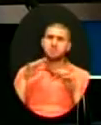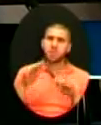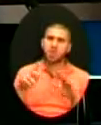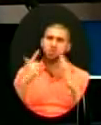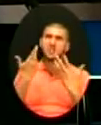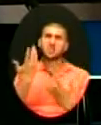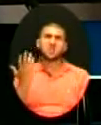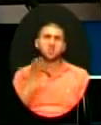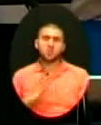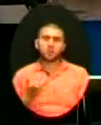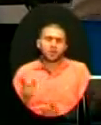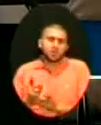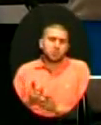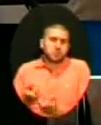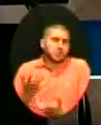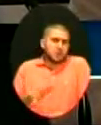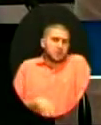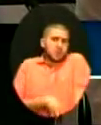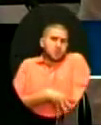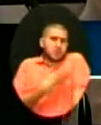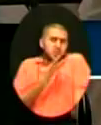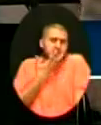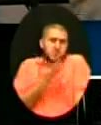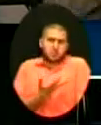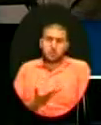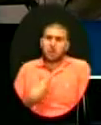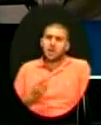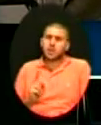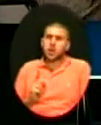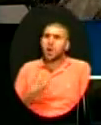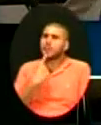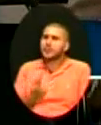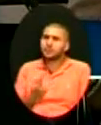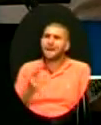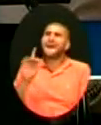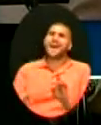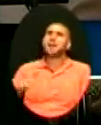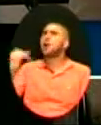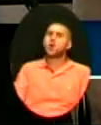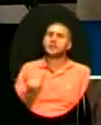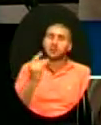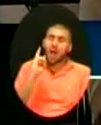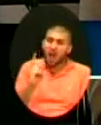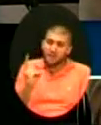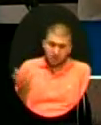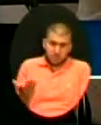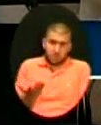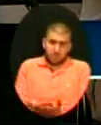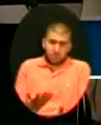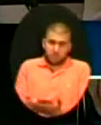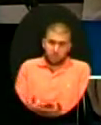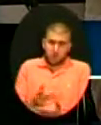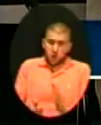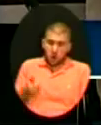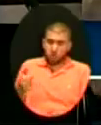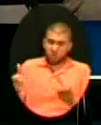השביעי, דברים מחרידים, מצמררים. עכשיו, אנחנו לא באים ואומרים חרם לעול מעד, אבל בבקשה, אותו